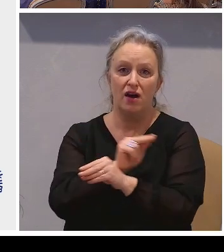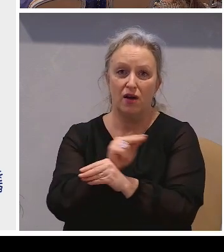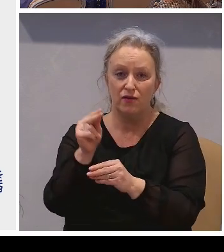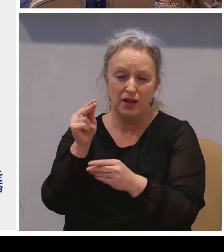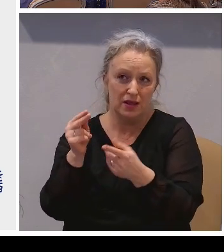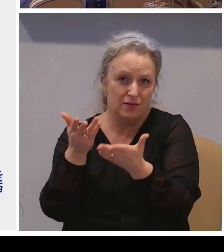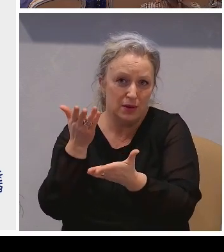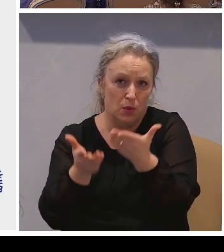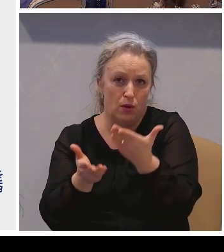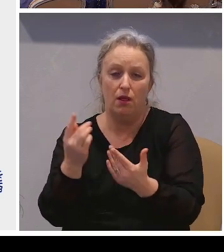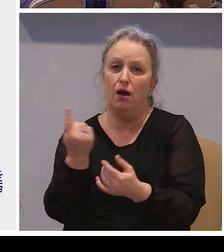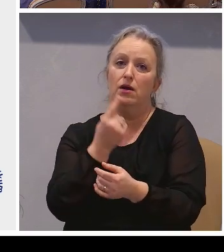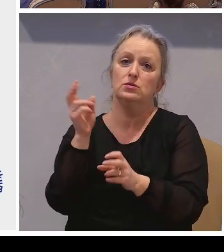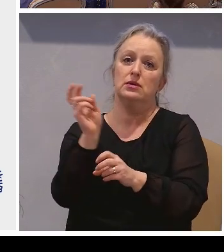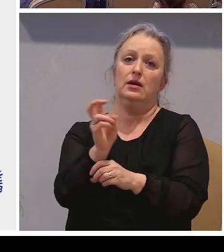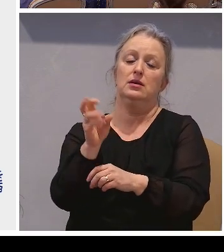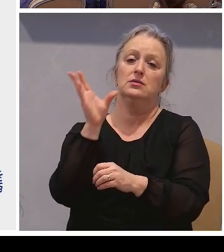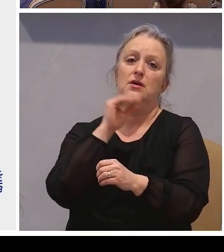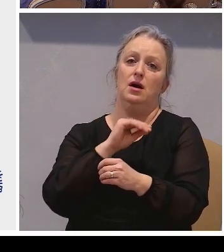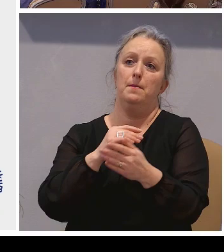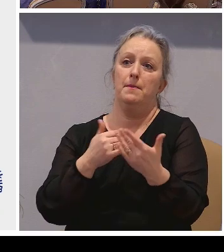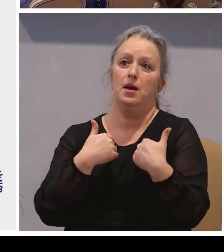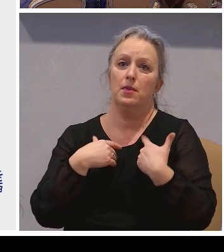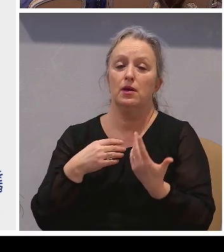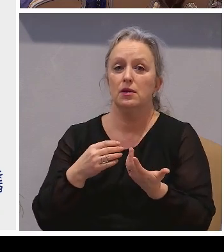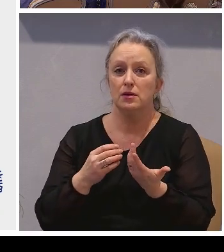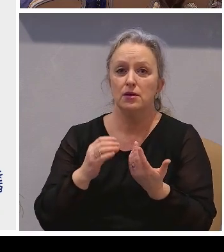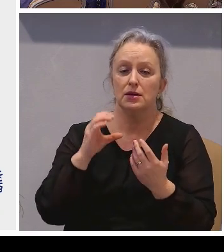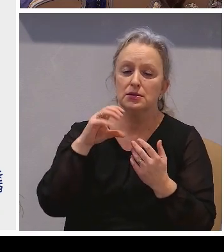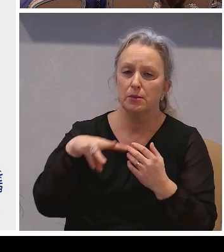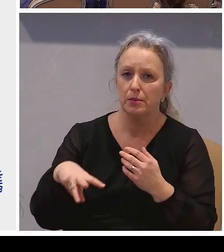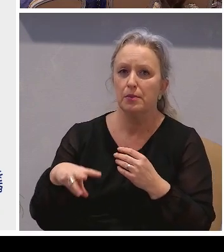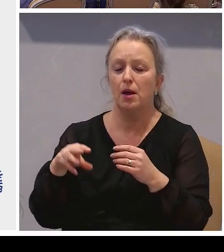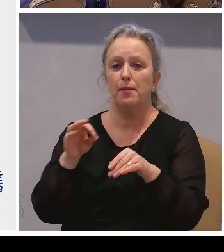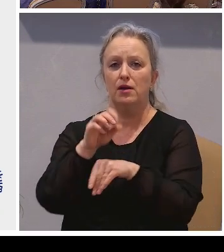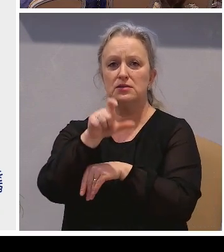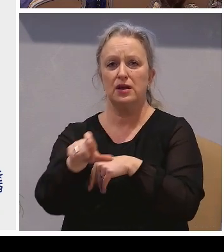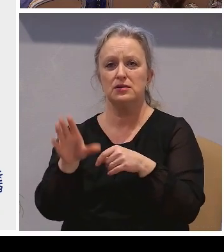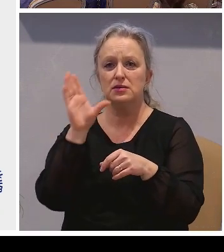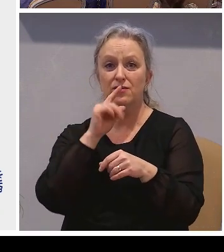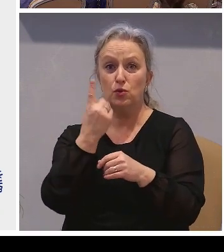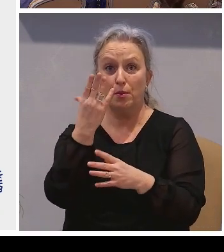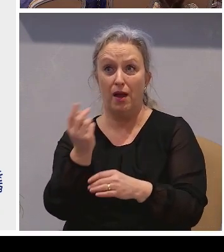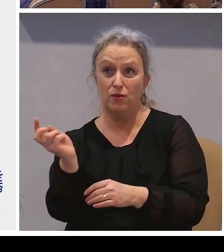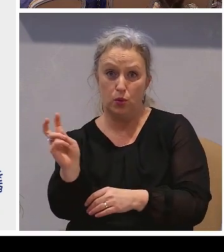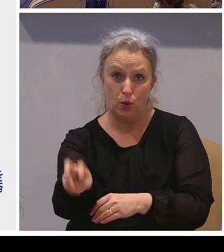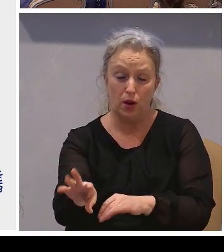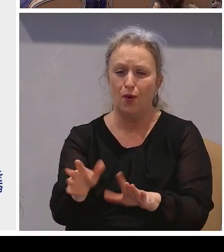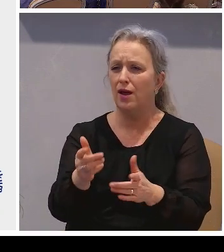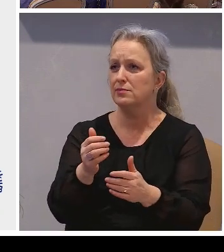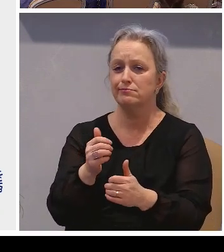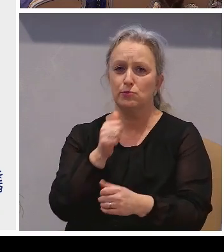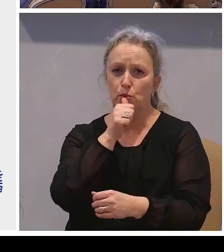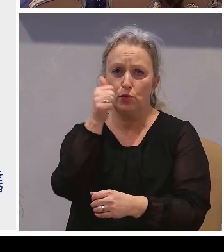päevastatsionaar of võimalik other nendel patients. skleroosis multiplexi patsientidel, et nad saavad nagu ühel päeval tulla. Ideaalis oleks nii, et